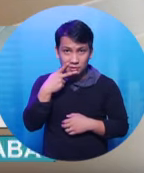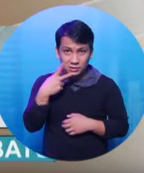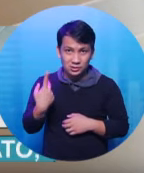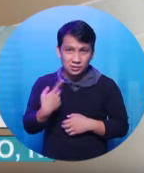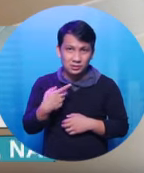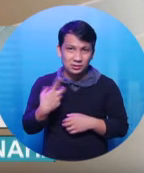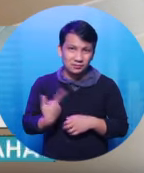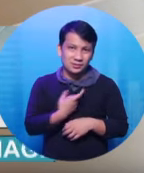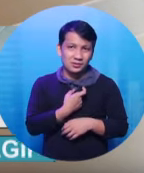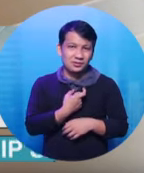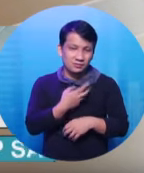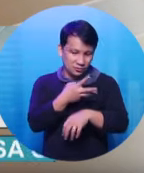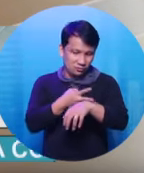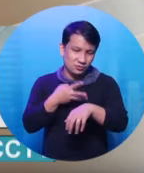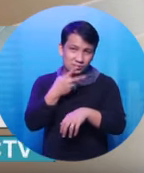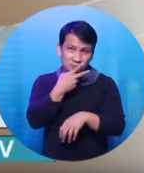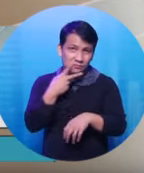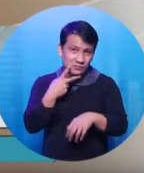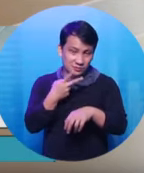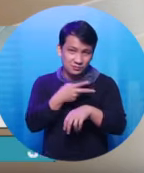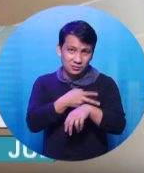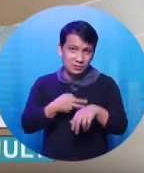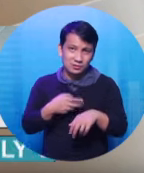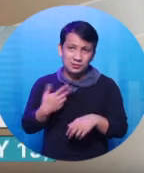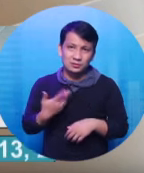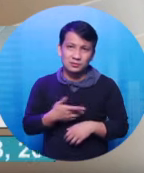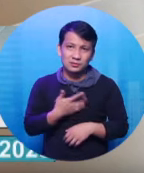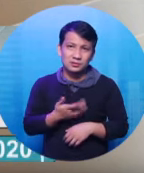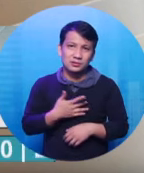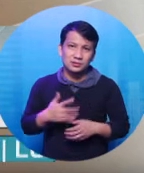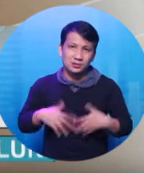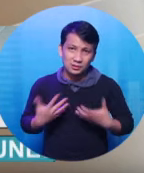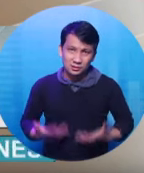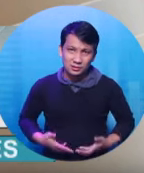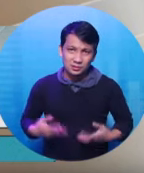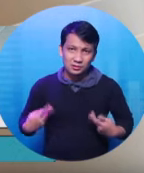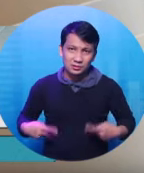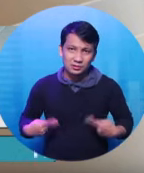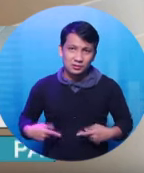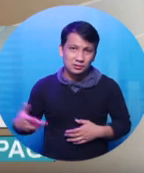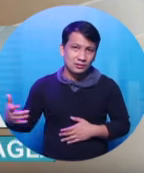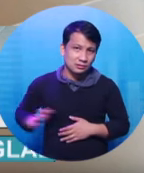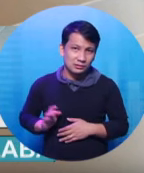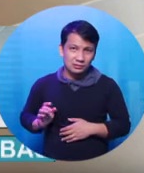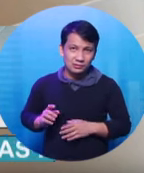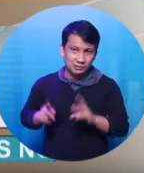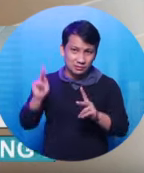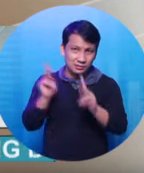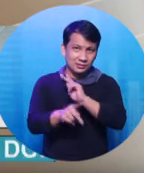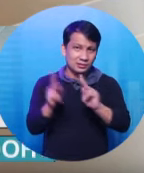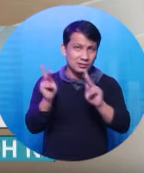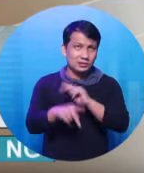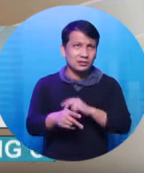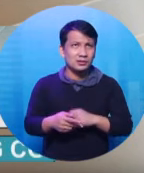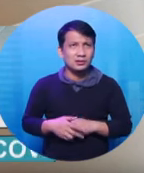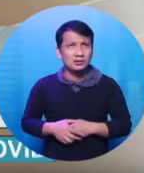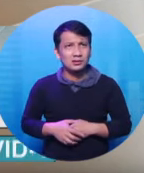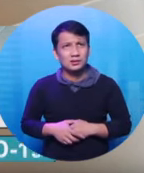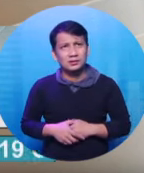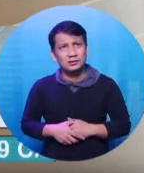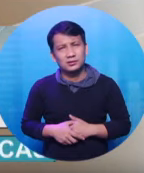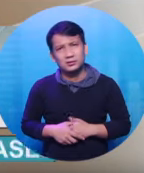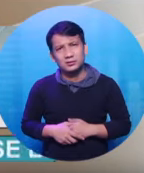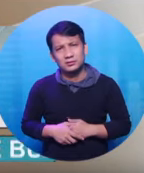sugat. Okay. Tsaka po masakit po yung chan ko, tinadyak-dadyak na po to na marami